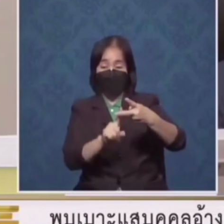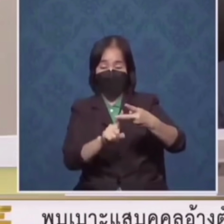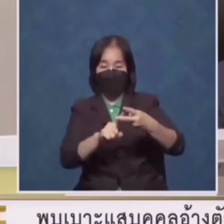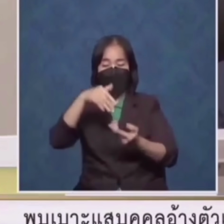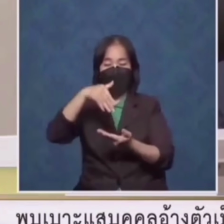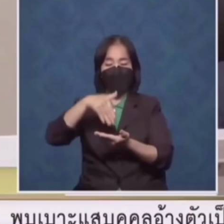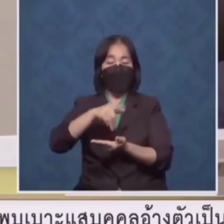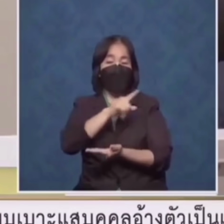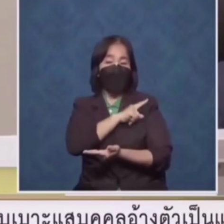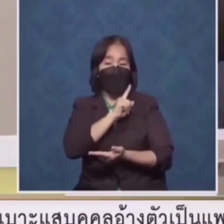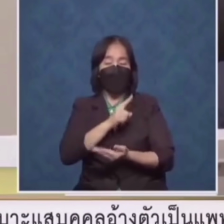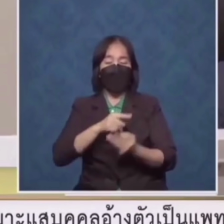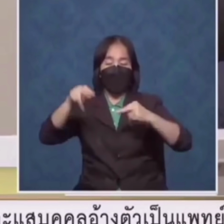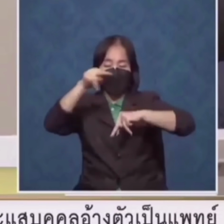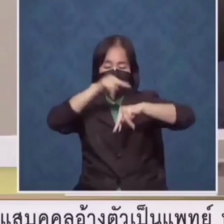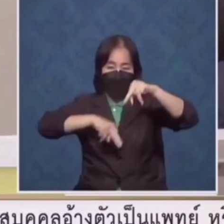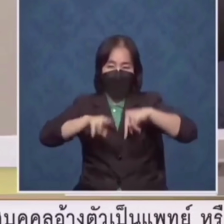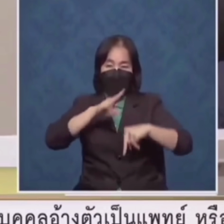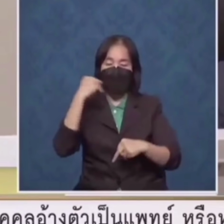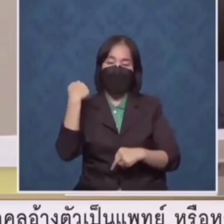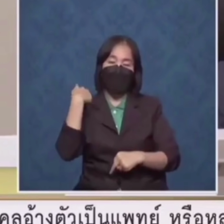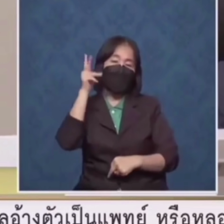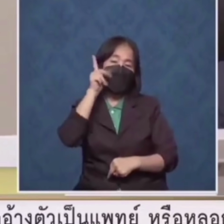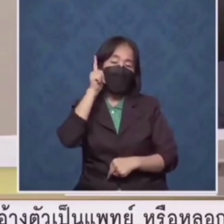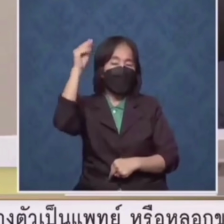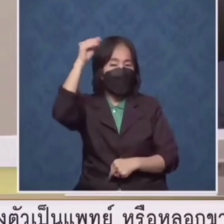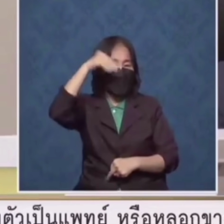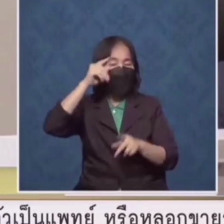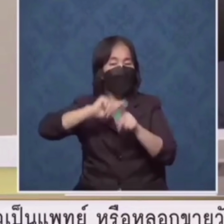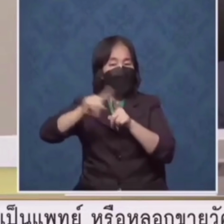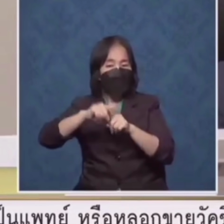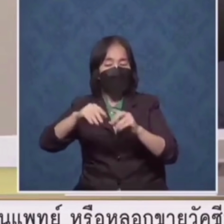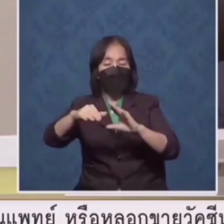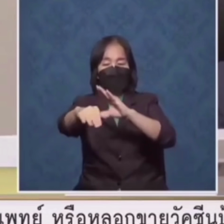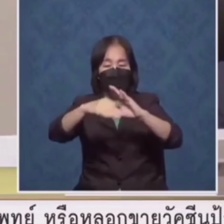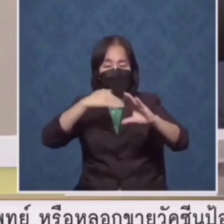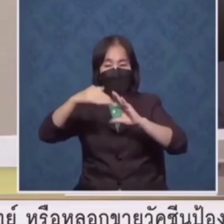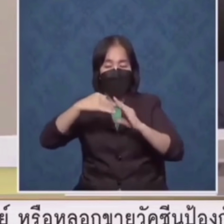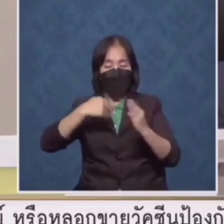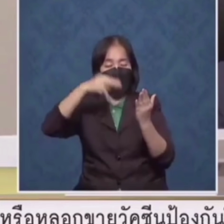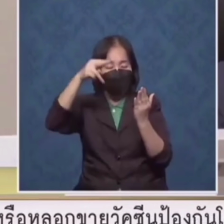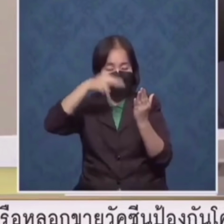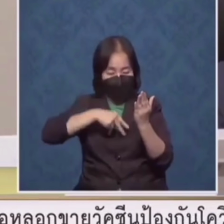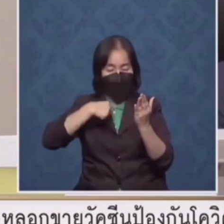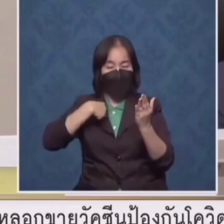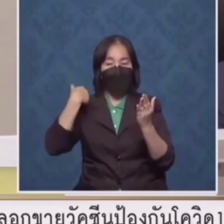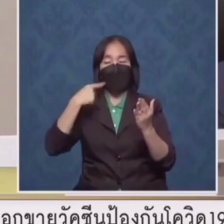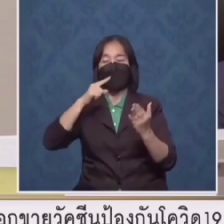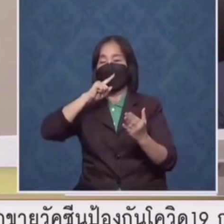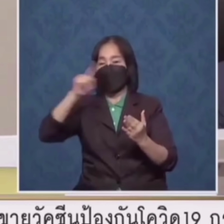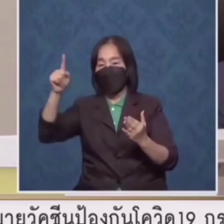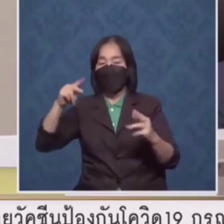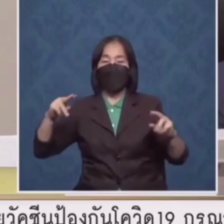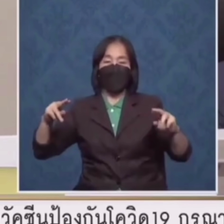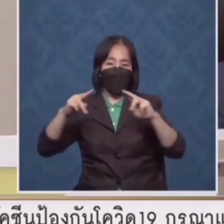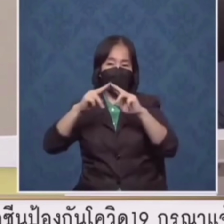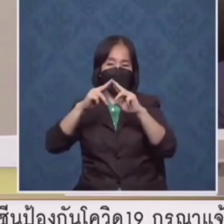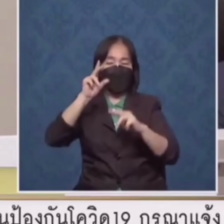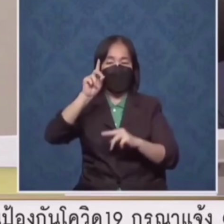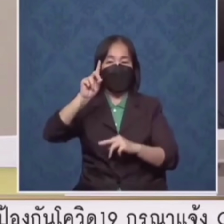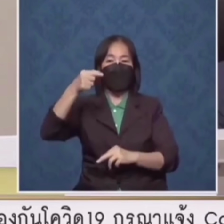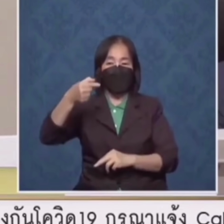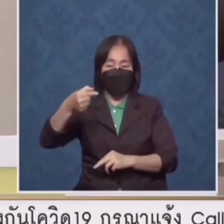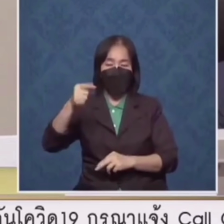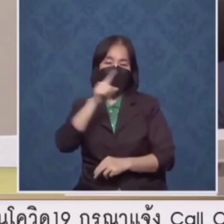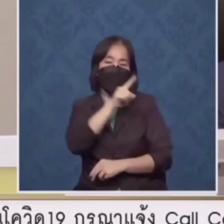อบนะครับข่าวปลอมข่าวบิดเบือนต่างๆนั้นก็จะต้องแจ้งให้กระทรวงดิจิทัลและสังคมนั้นได้ด